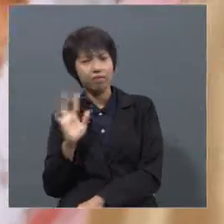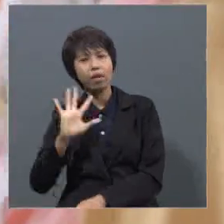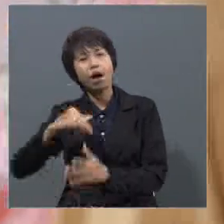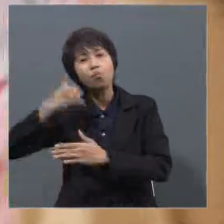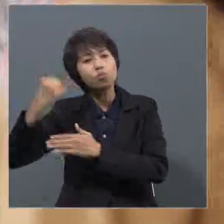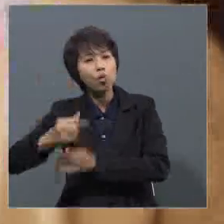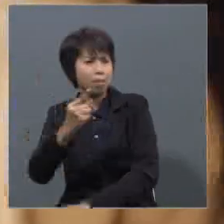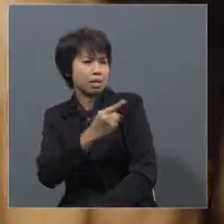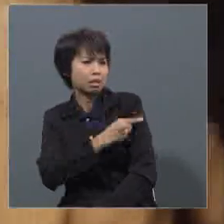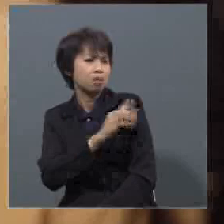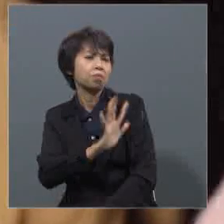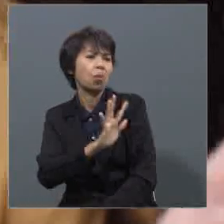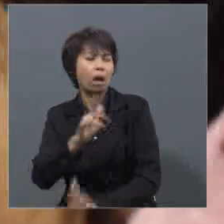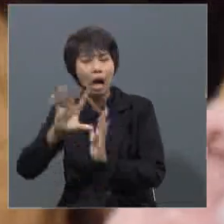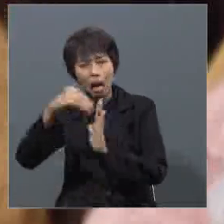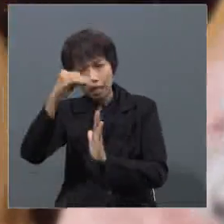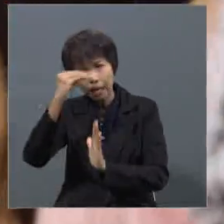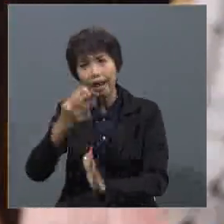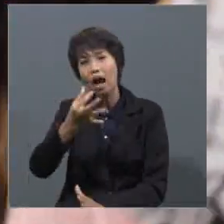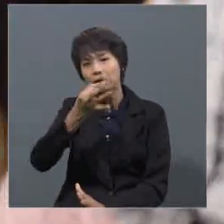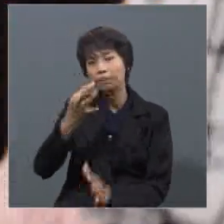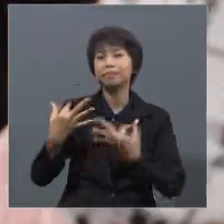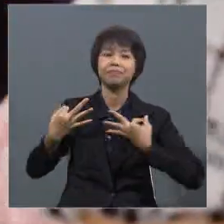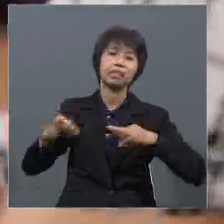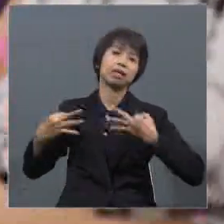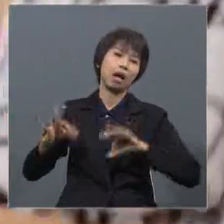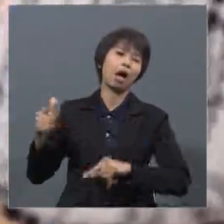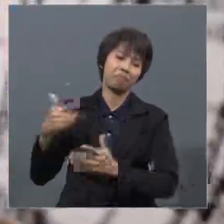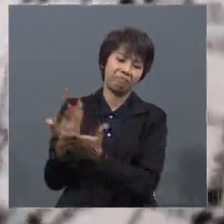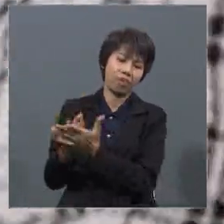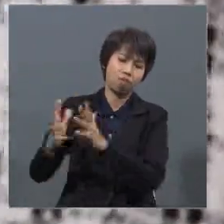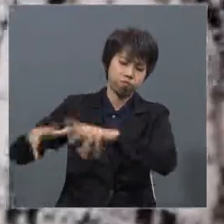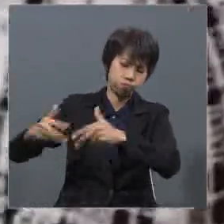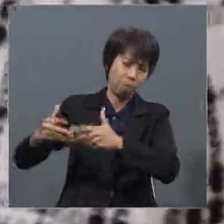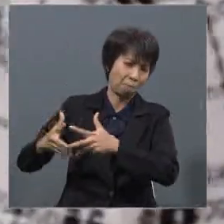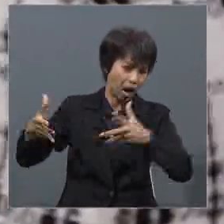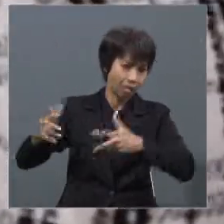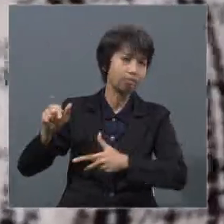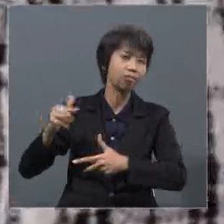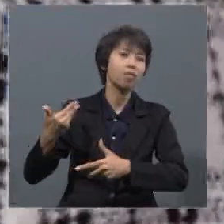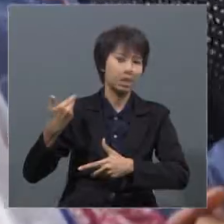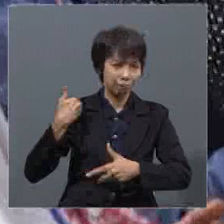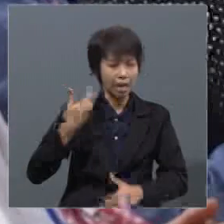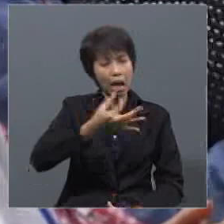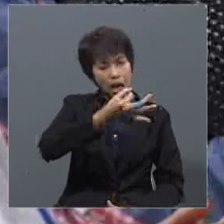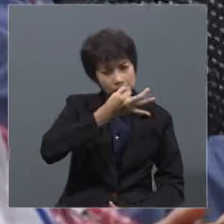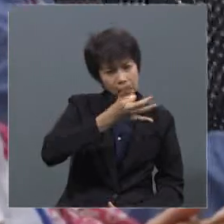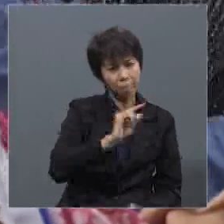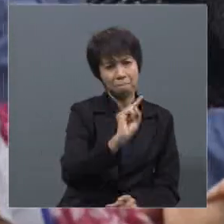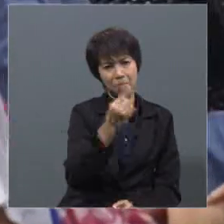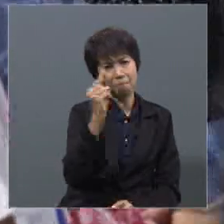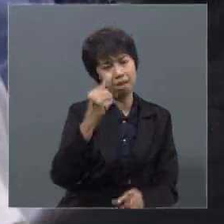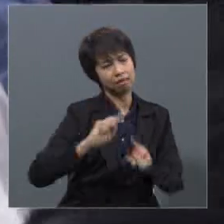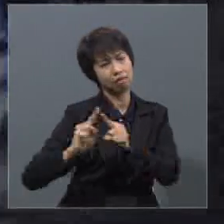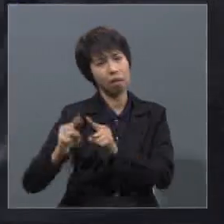ๆะเริ่มเห็นด้วยว่าอาชีพอิสระฟรีแลนซ์เนี่ยหาเงินได้มากกว่าและปัจจุบันมีหลายคนหลายอาชีพที่ประสบความสำเร็จ